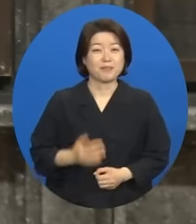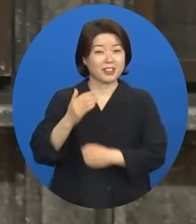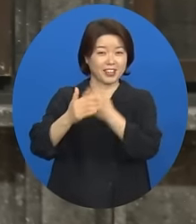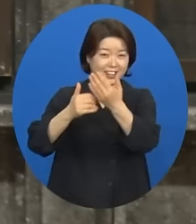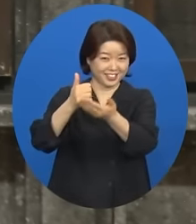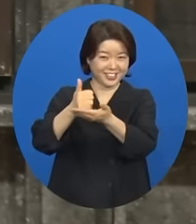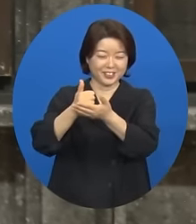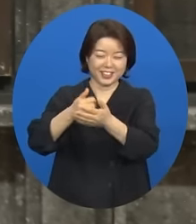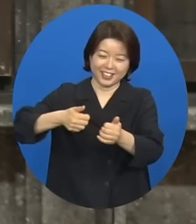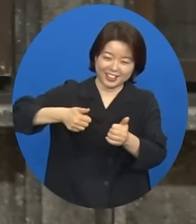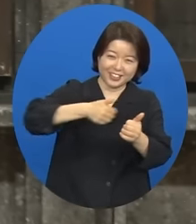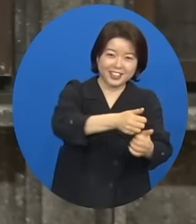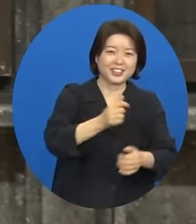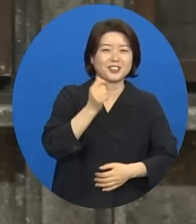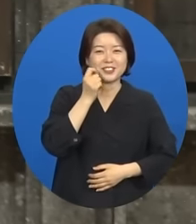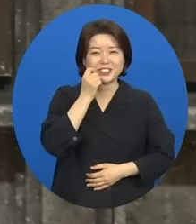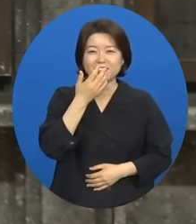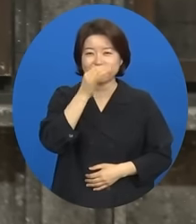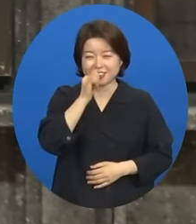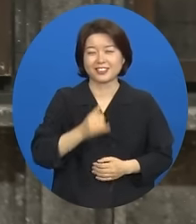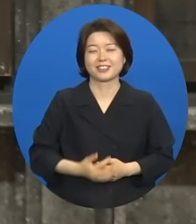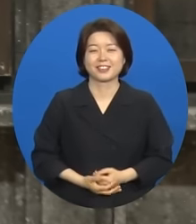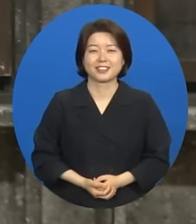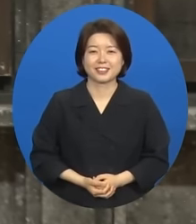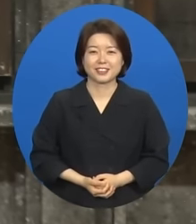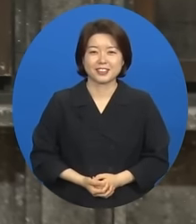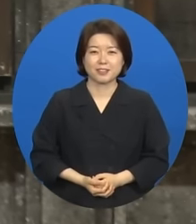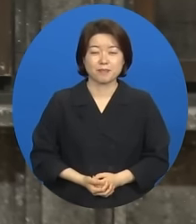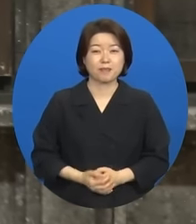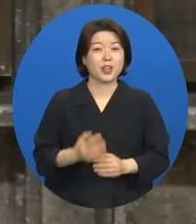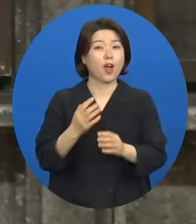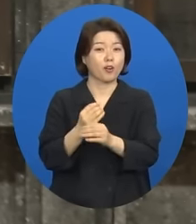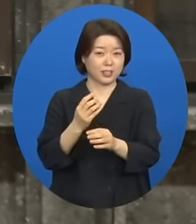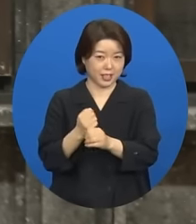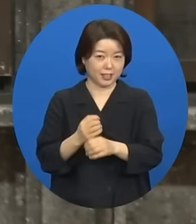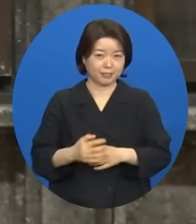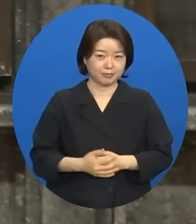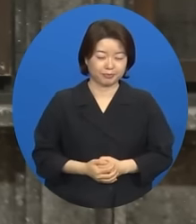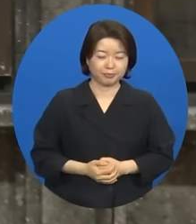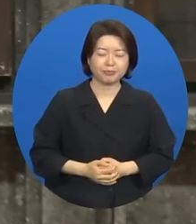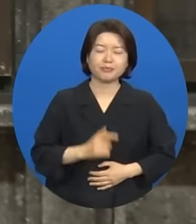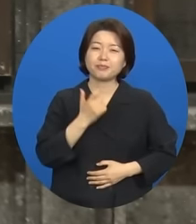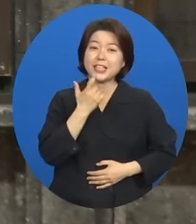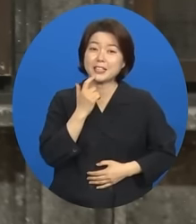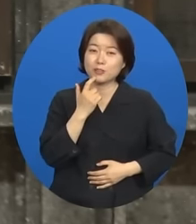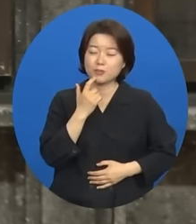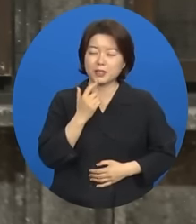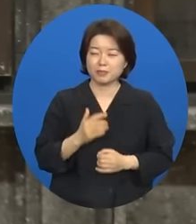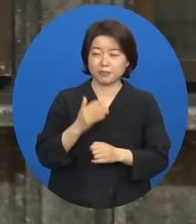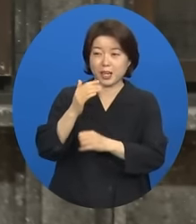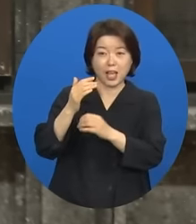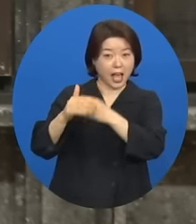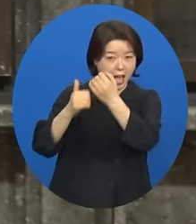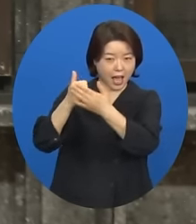하나님이 이기지 못할 수가 있어요. 언제요? 야곱이 하나님보다 자신의 지혜와 힘을 더